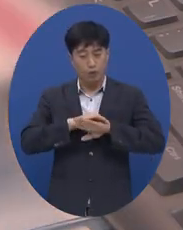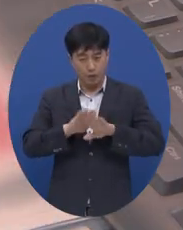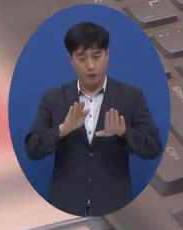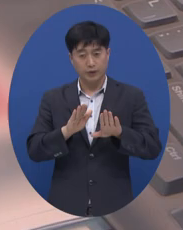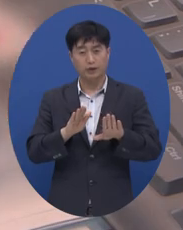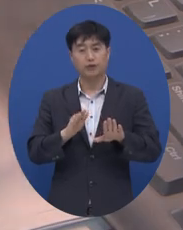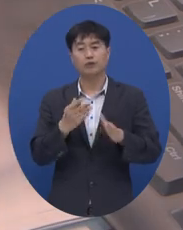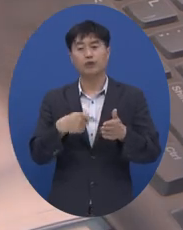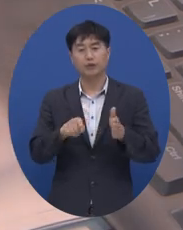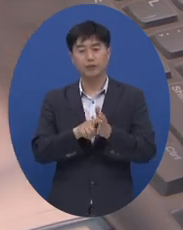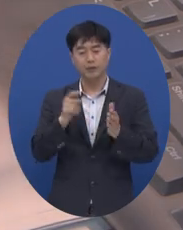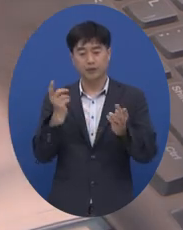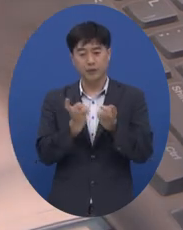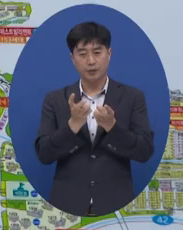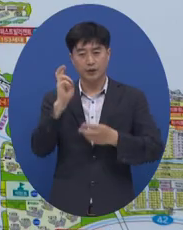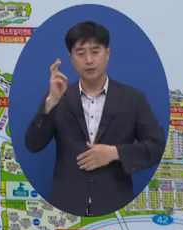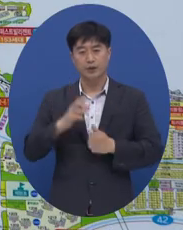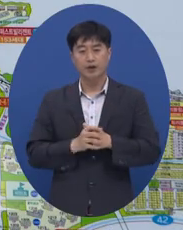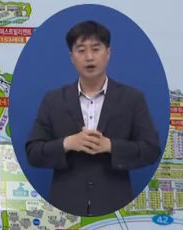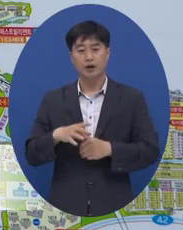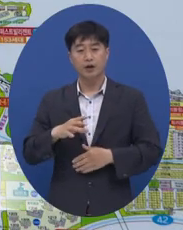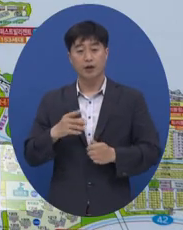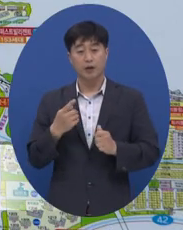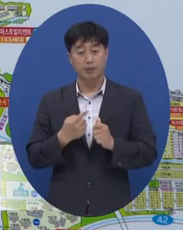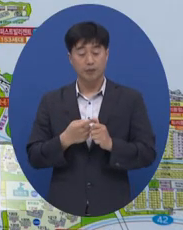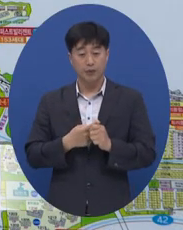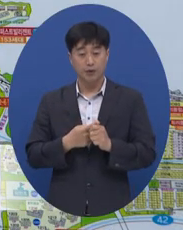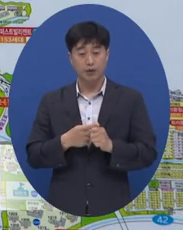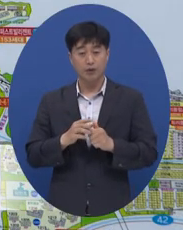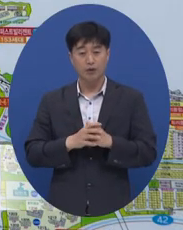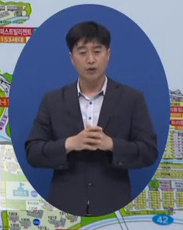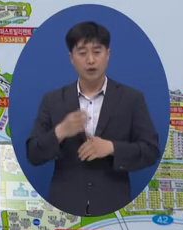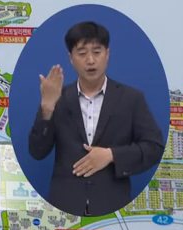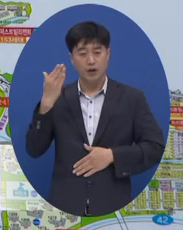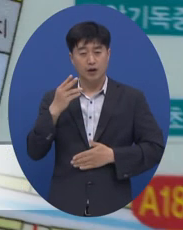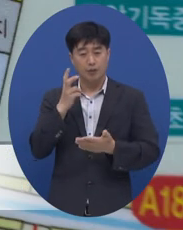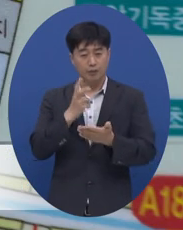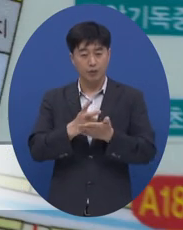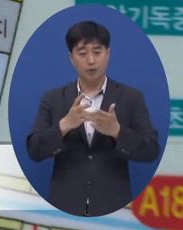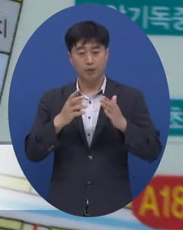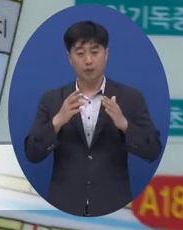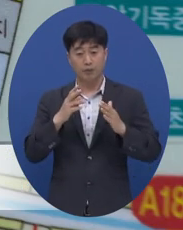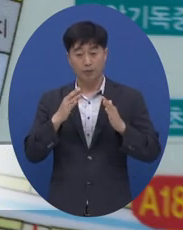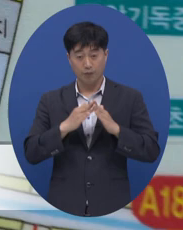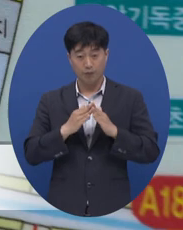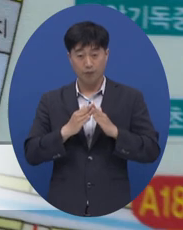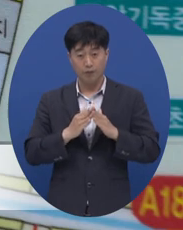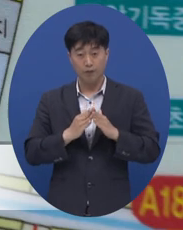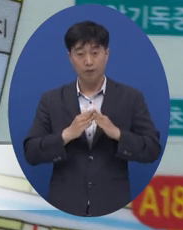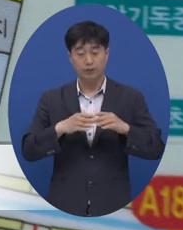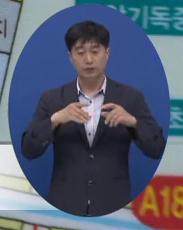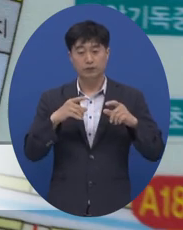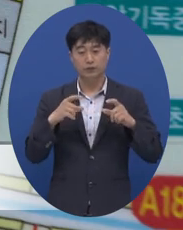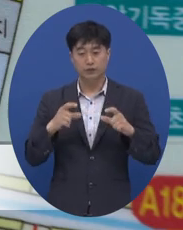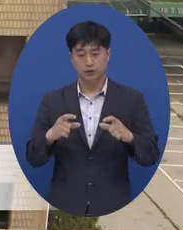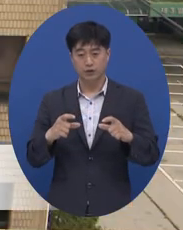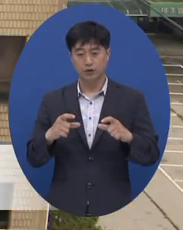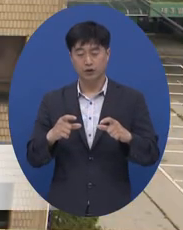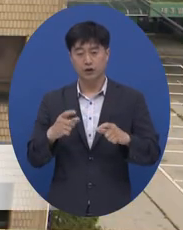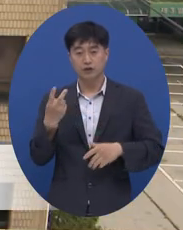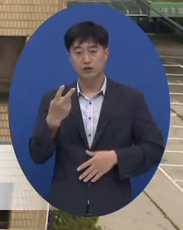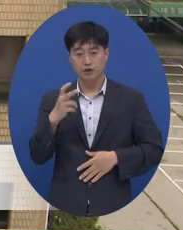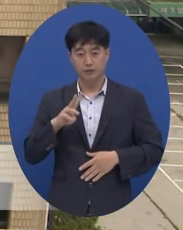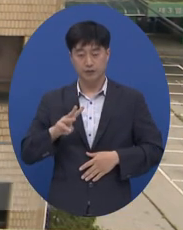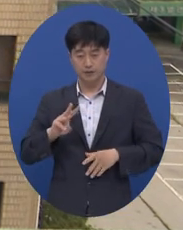없앨 수 있다고 보고 있습니다. 우선 광교 신도시 내옛 법원 검찰청 부지에